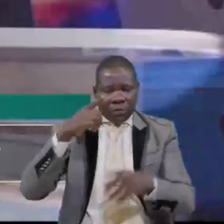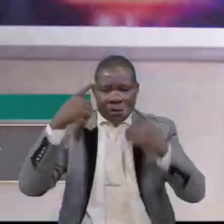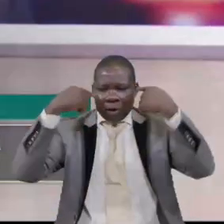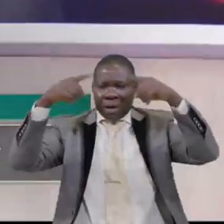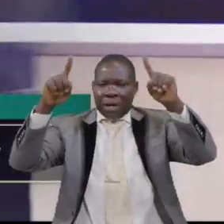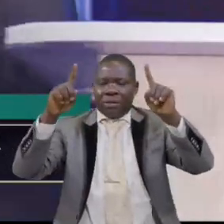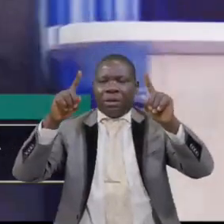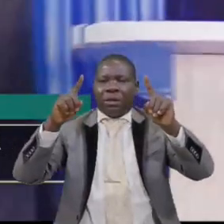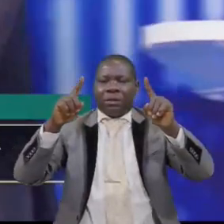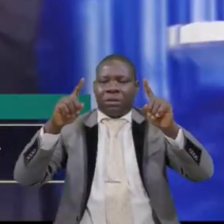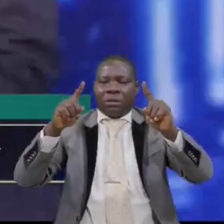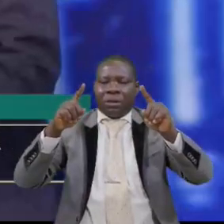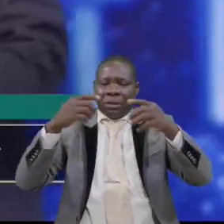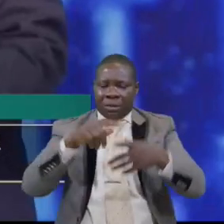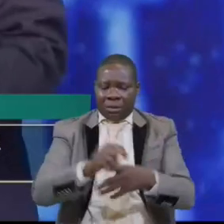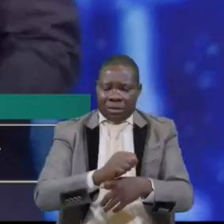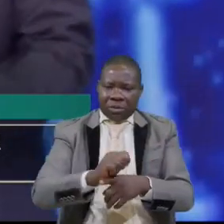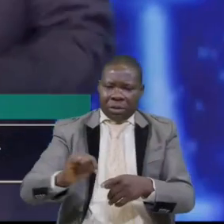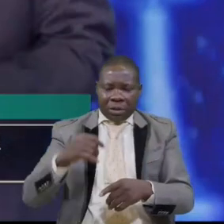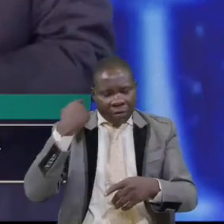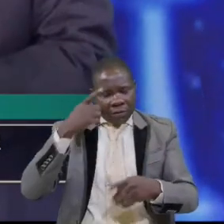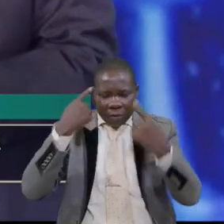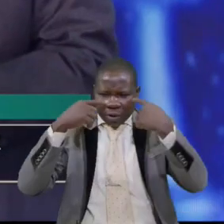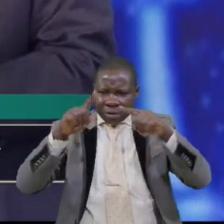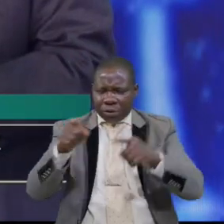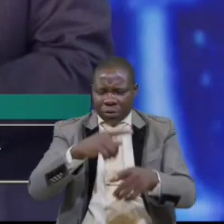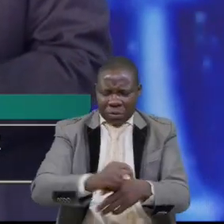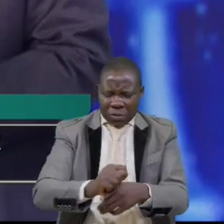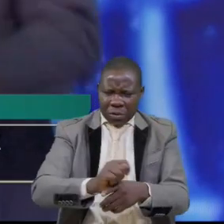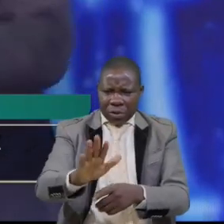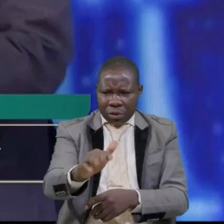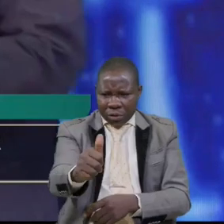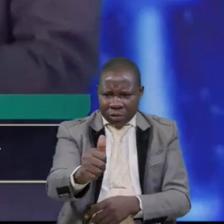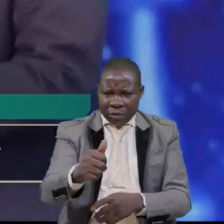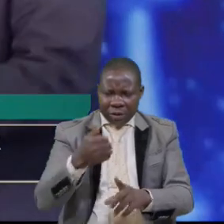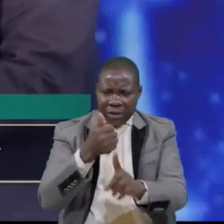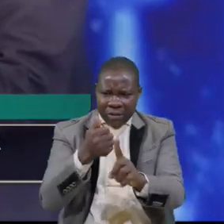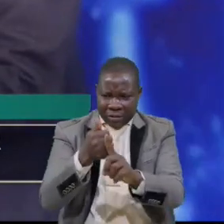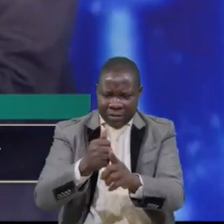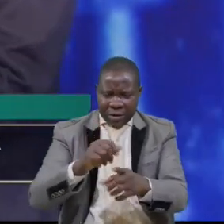à l'excellence. Tu te formes. La formation de soi.